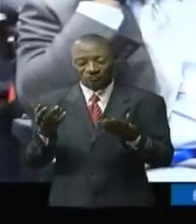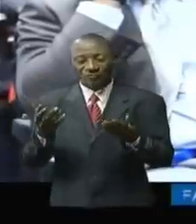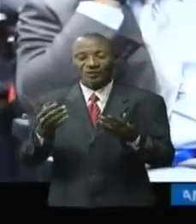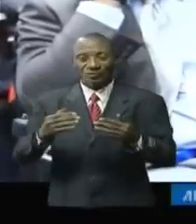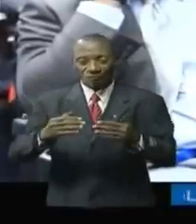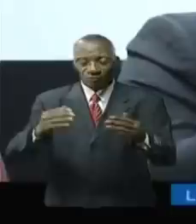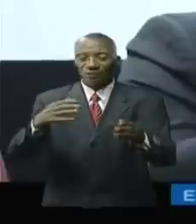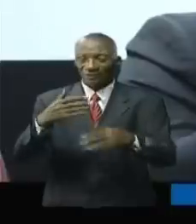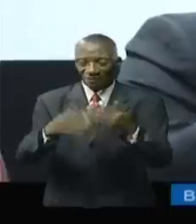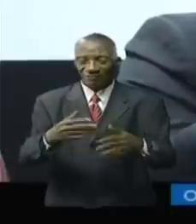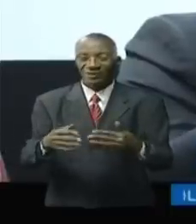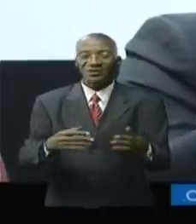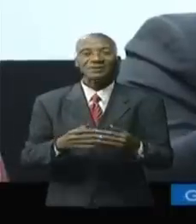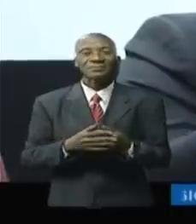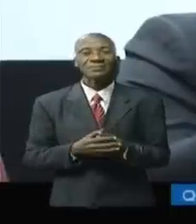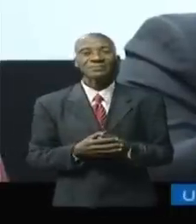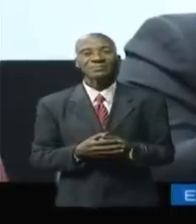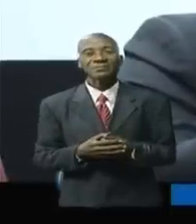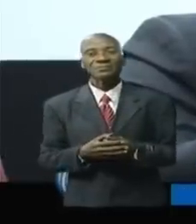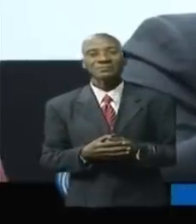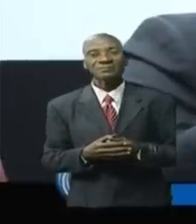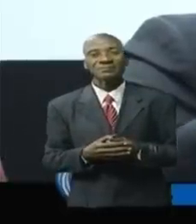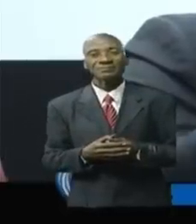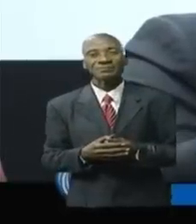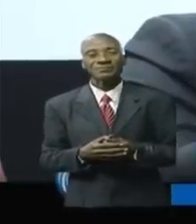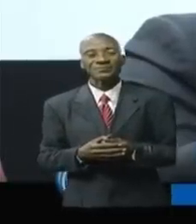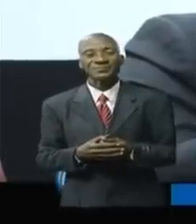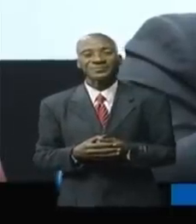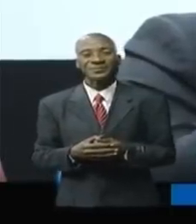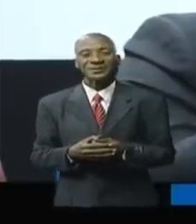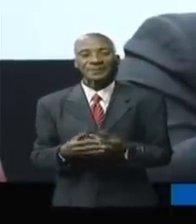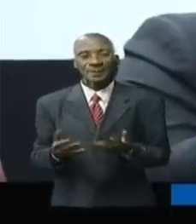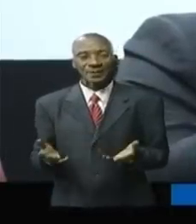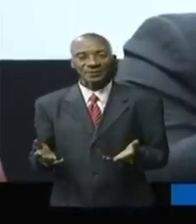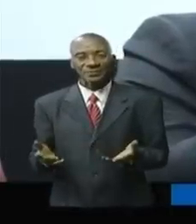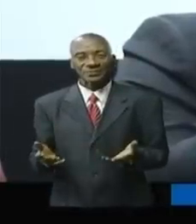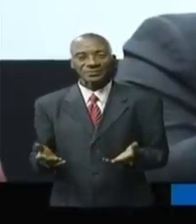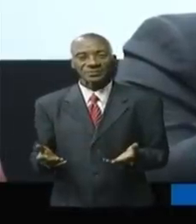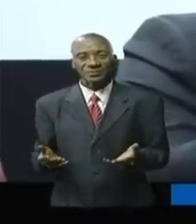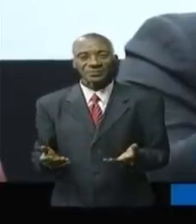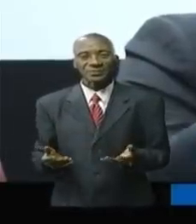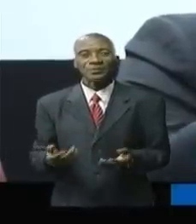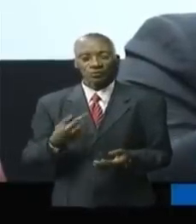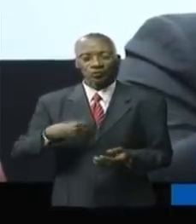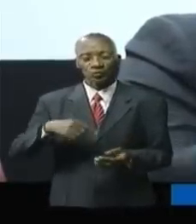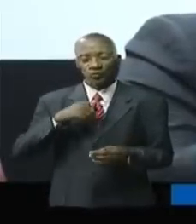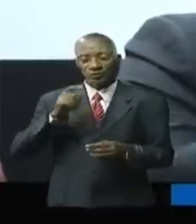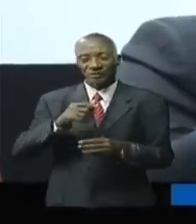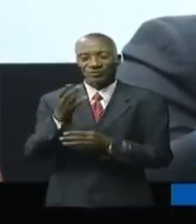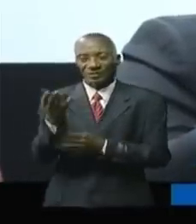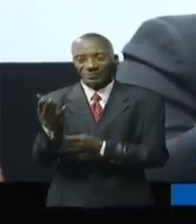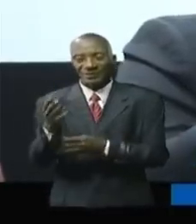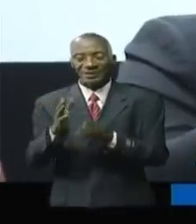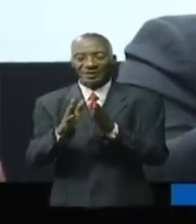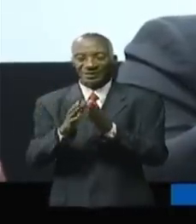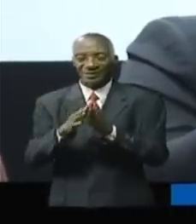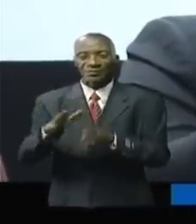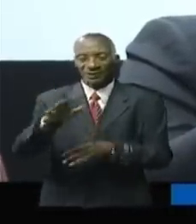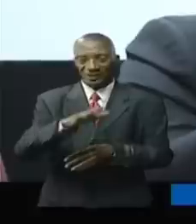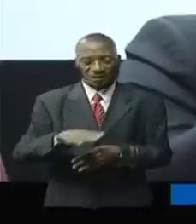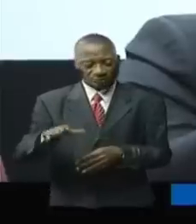l'article 10. Et par une pétition de 100 000 signatures, nous allons demander maintenant à l'Assemblée nationale de s'en saisir. Vous allez sur